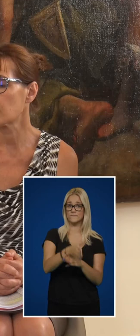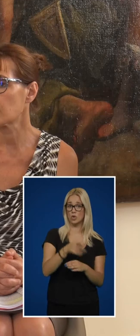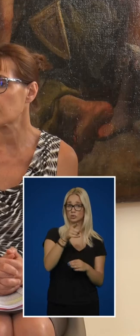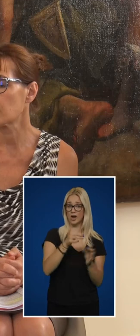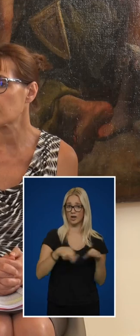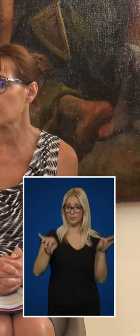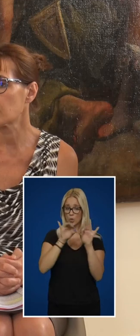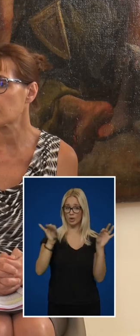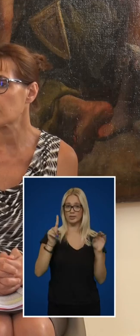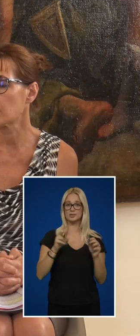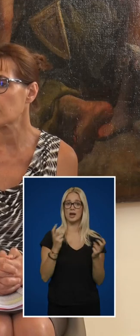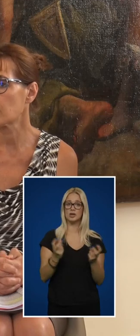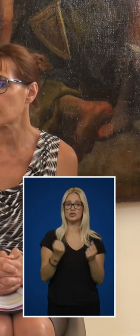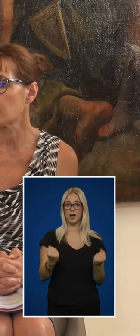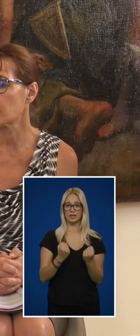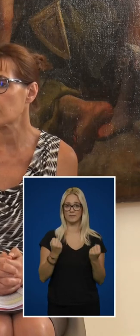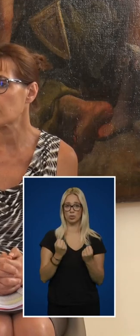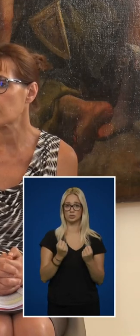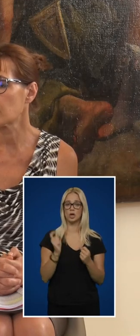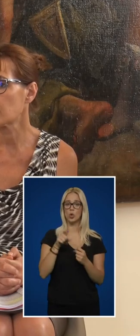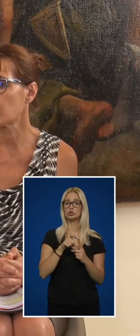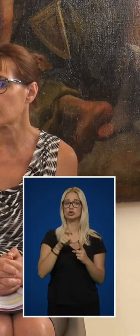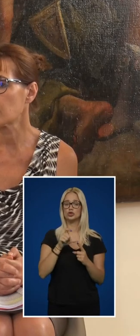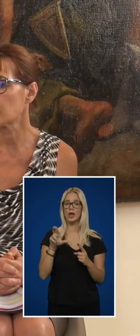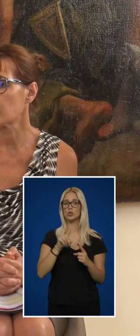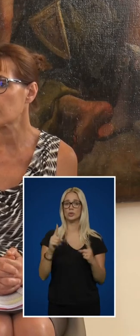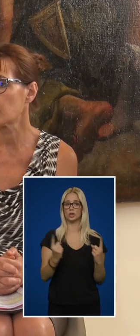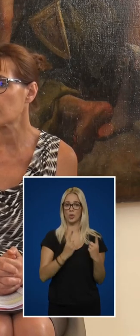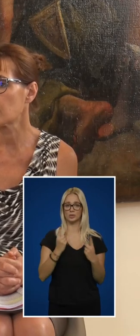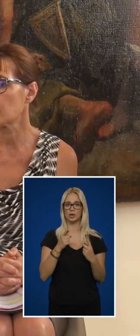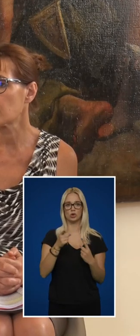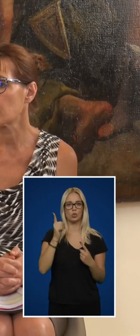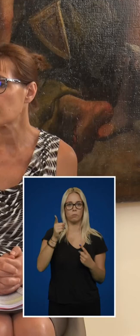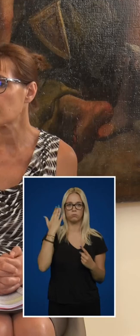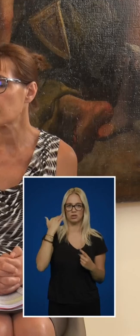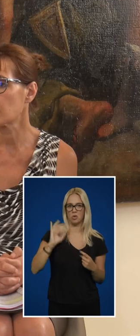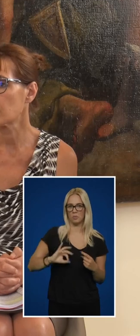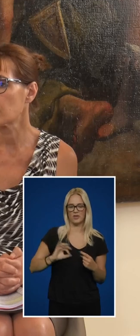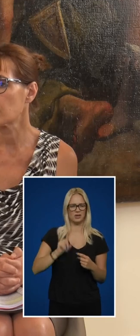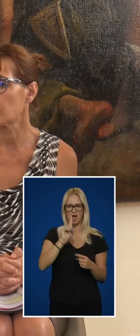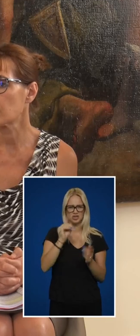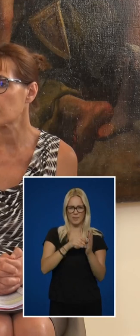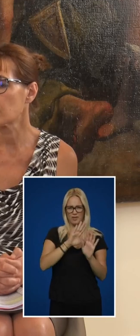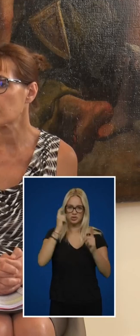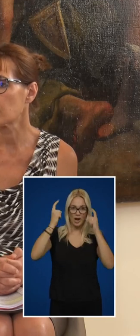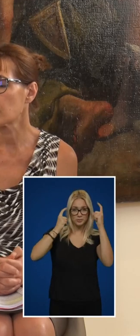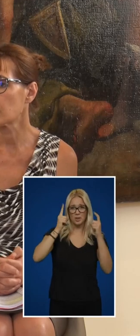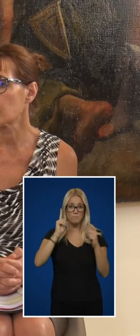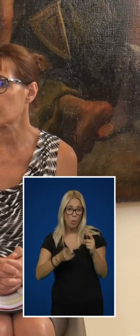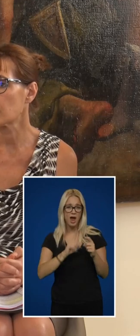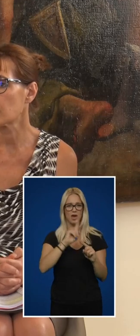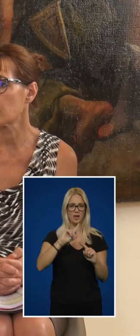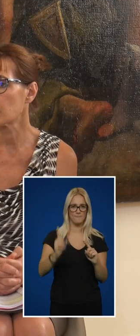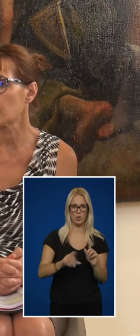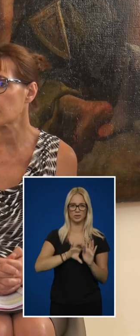da li će odvajati ili neće, to je jednostavno, bit će ti prirodno da odvojiš plastiku, da odvojiš papir, da odvojiš biorazgradivi otpad